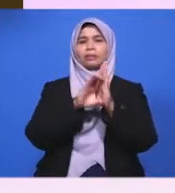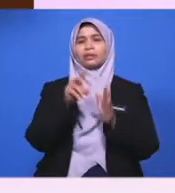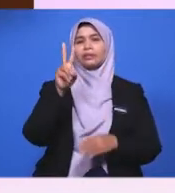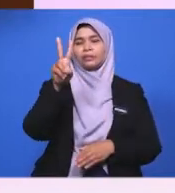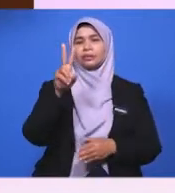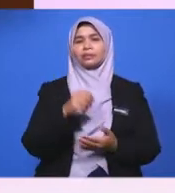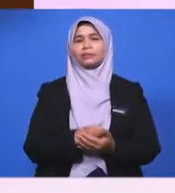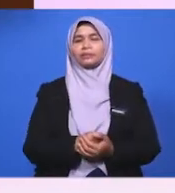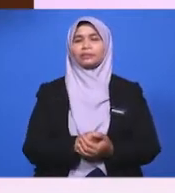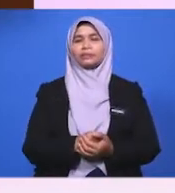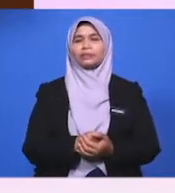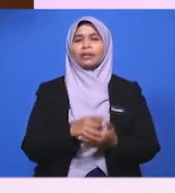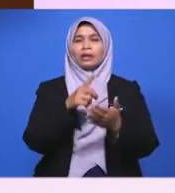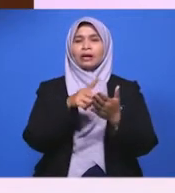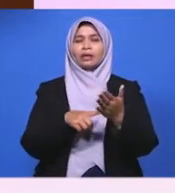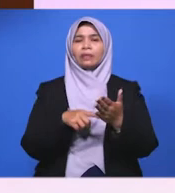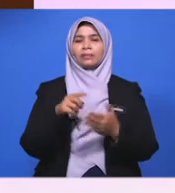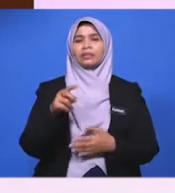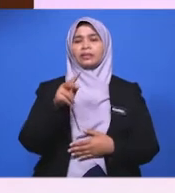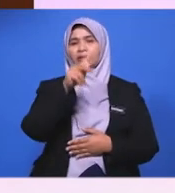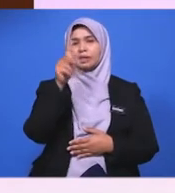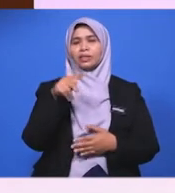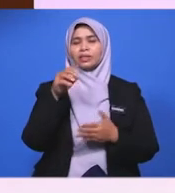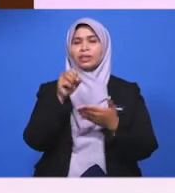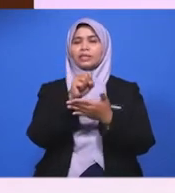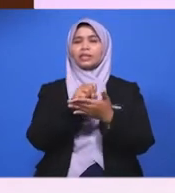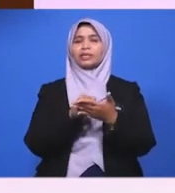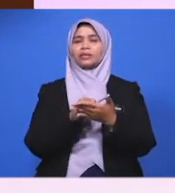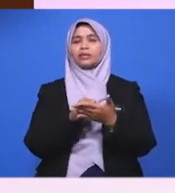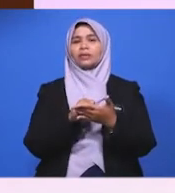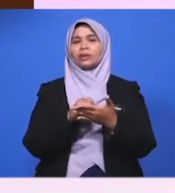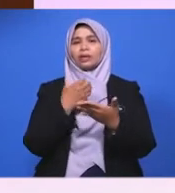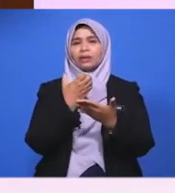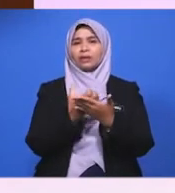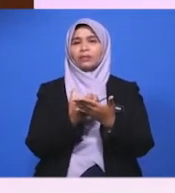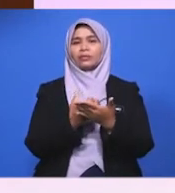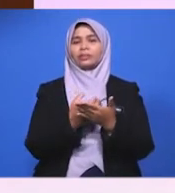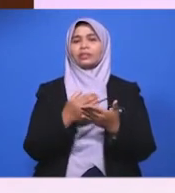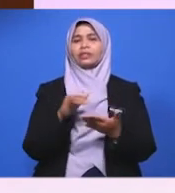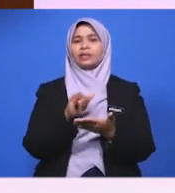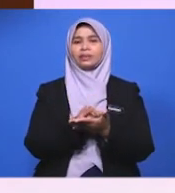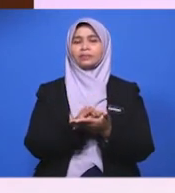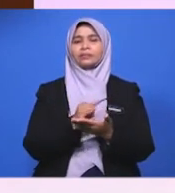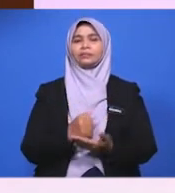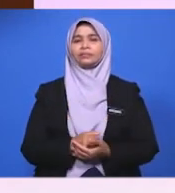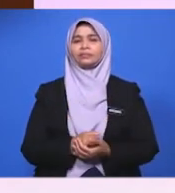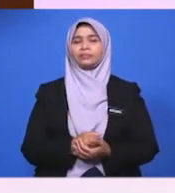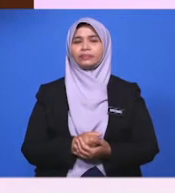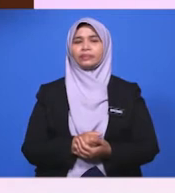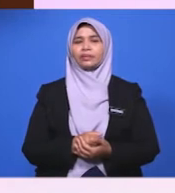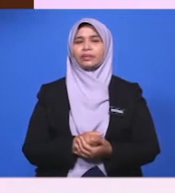kedua. Apakah sektor ekonomi yang terlibat murid-murid? Jawapannya